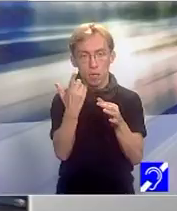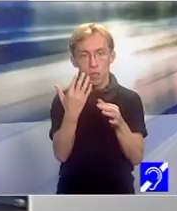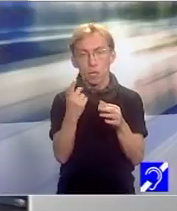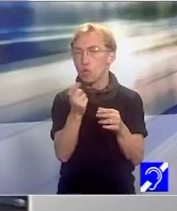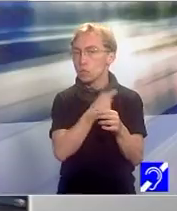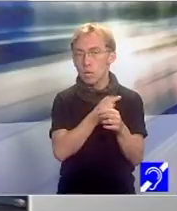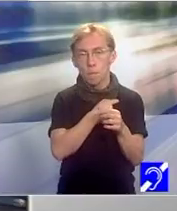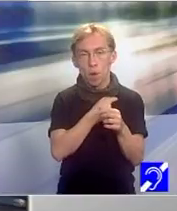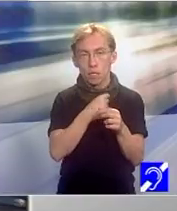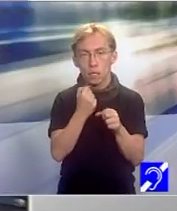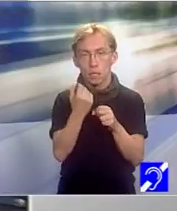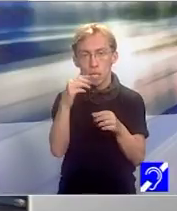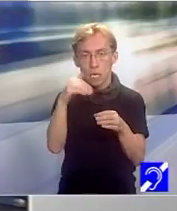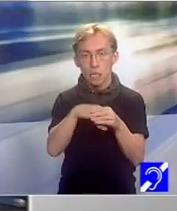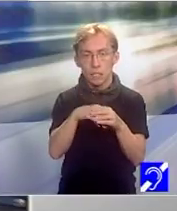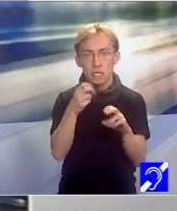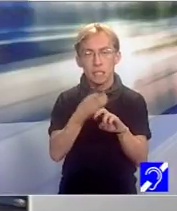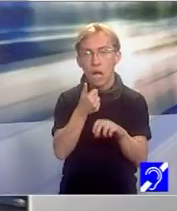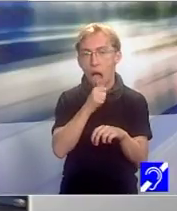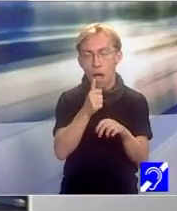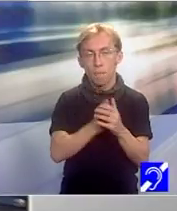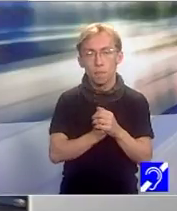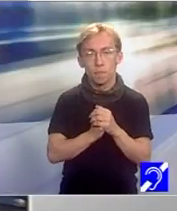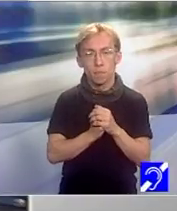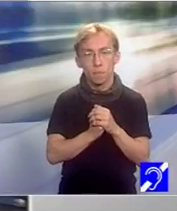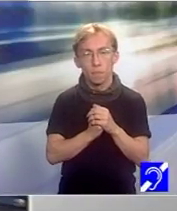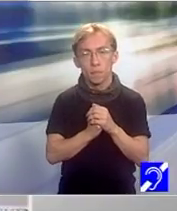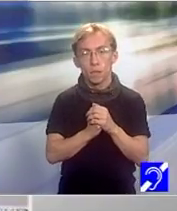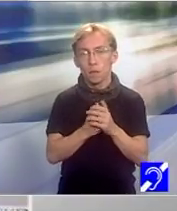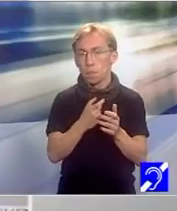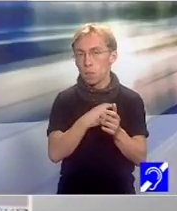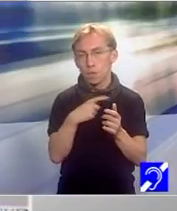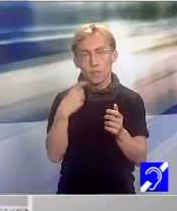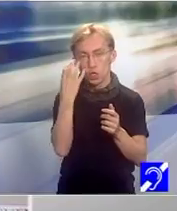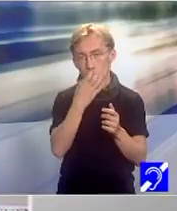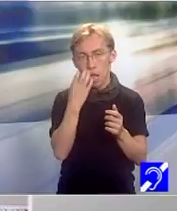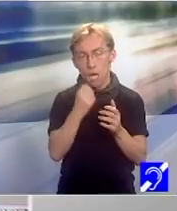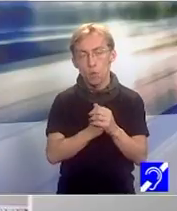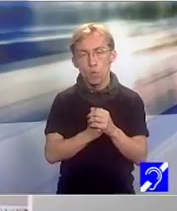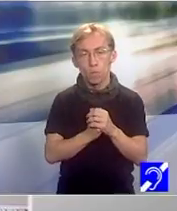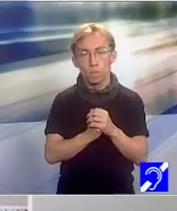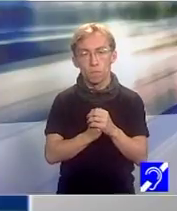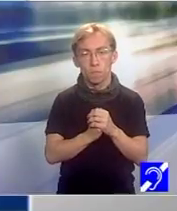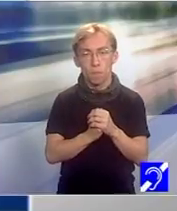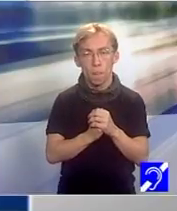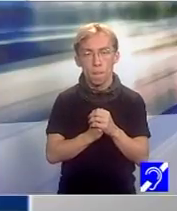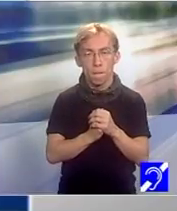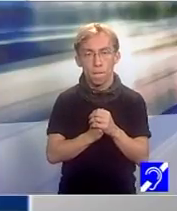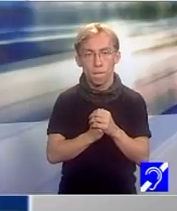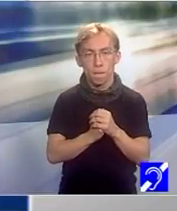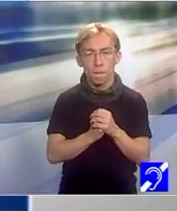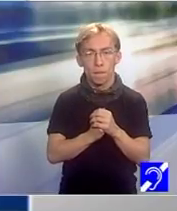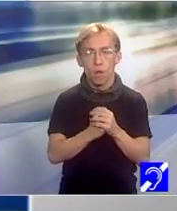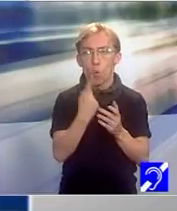desfacă o sticlă de apă, o poți face doar cu umor. Nu știu, poate fi și negru, dar nu contează. Dar în spate vedem un